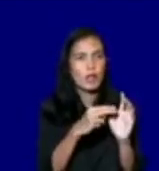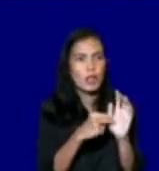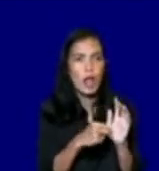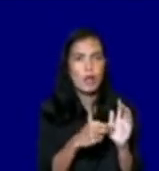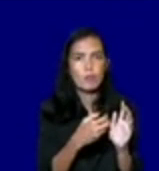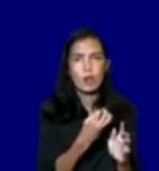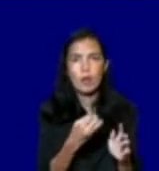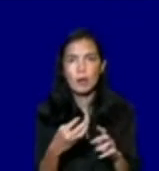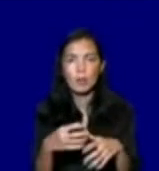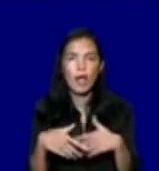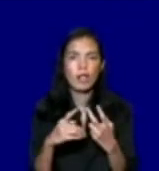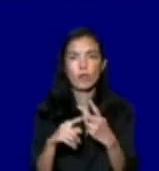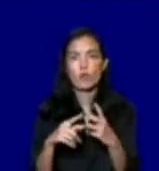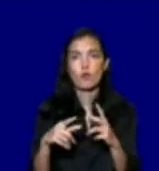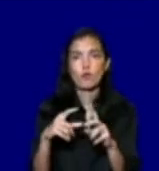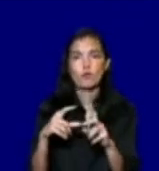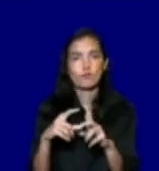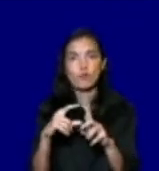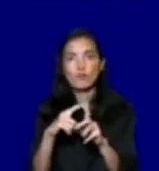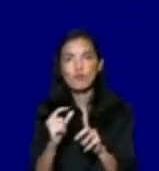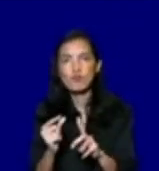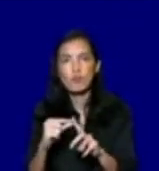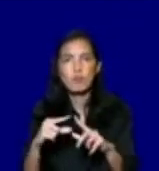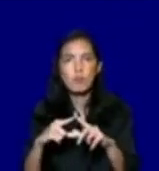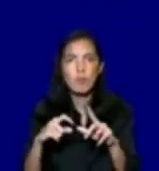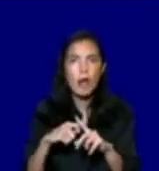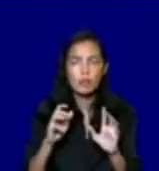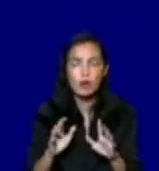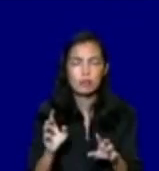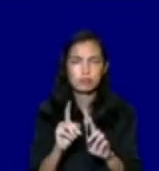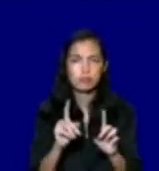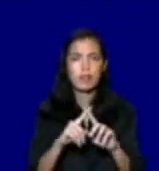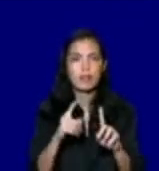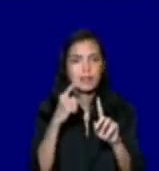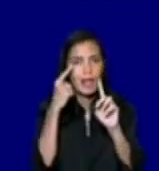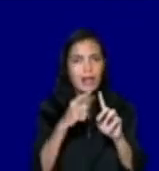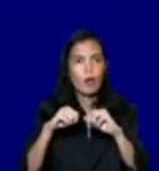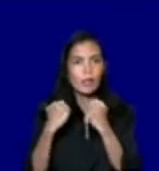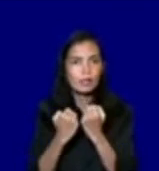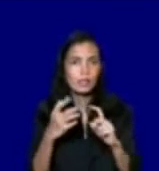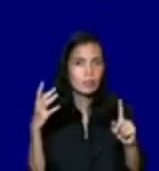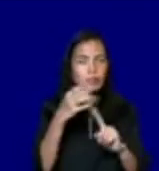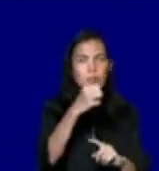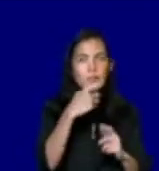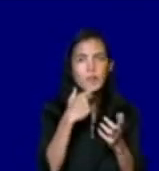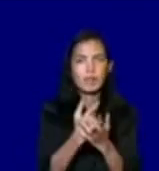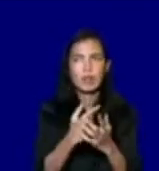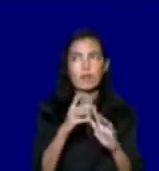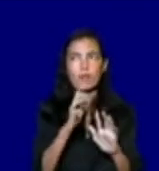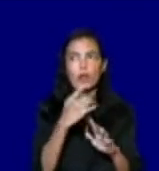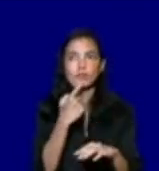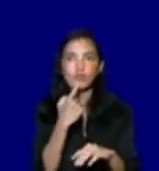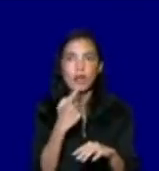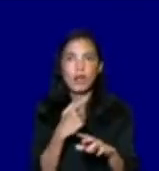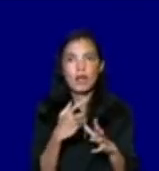sehingga mereka fokus pada pekerjaan target organisasi penting bukan hanya target pribadi JF yang ini nanti akan kami urai di